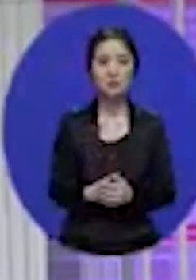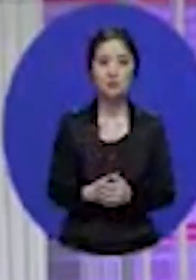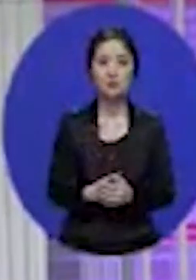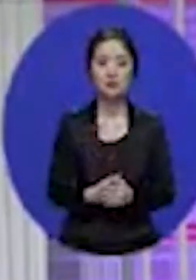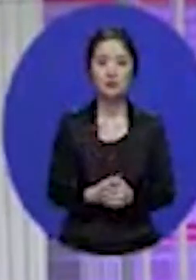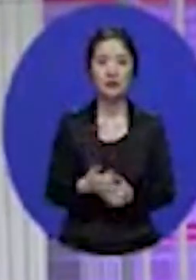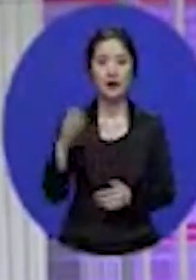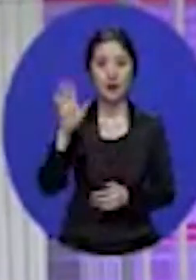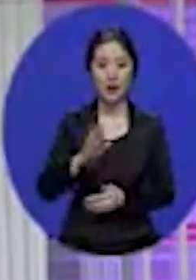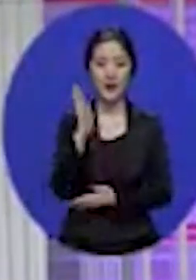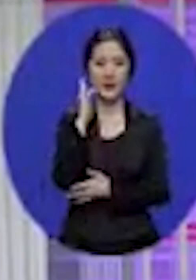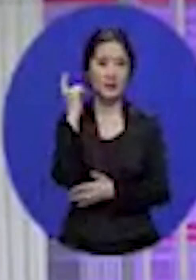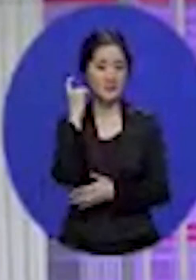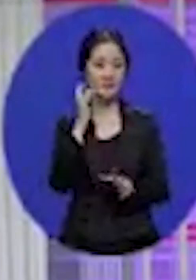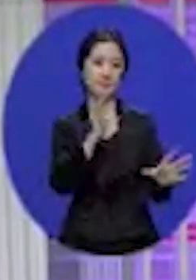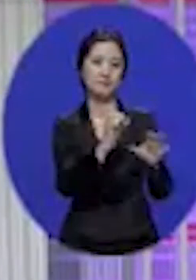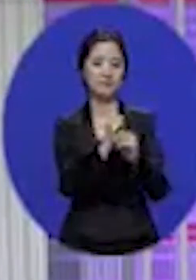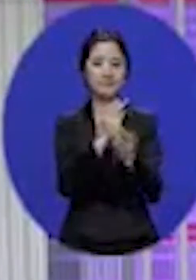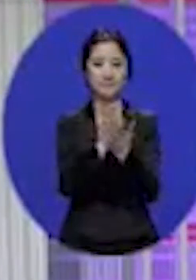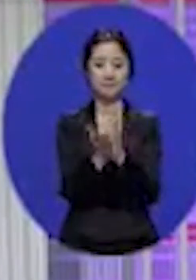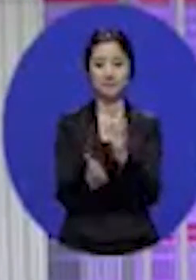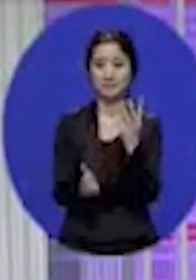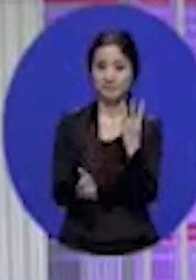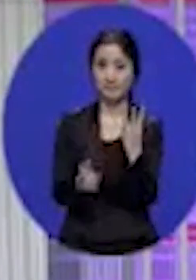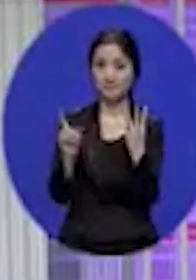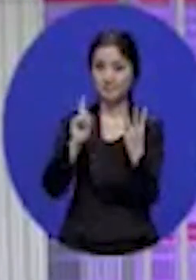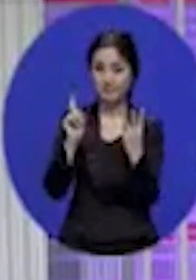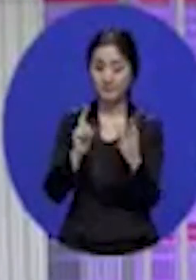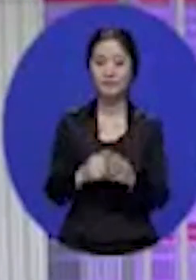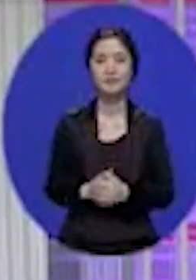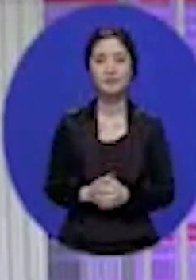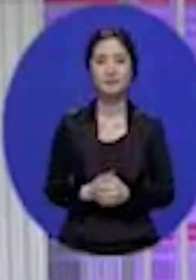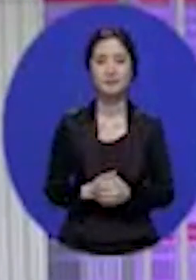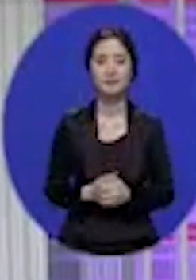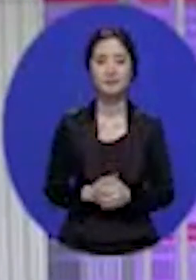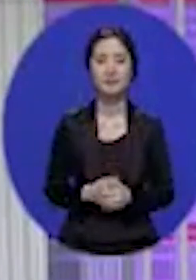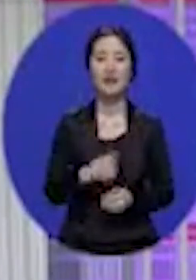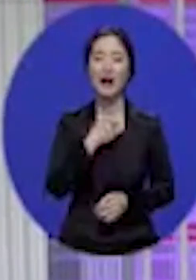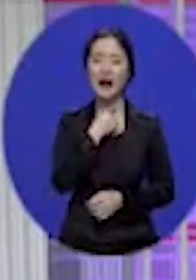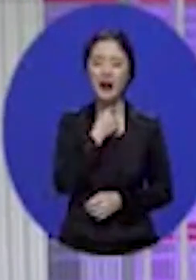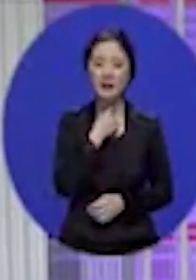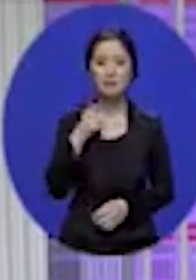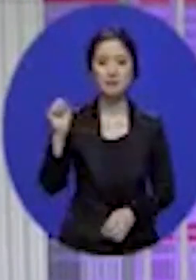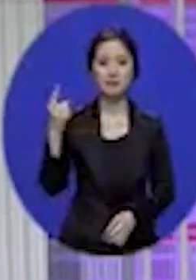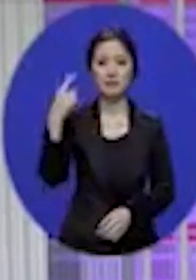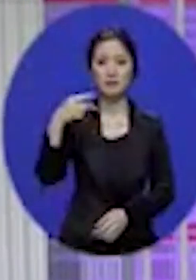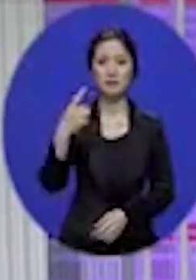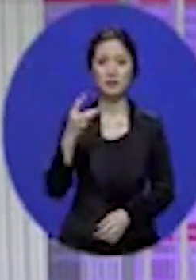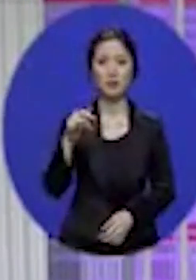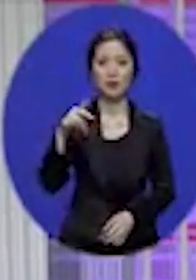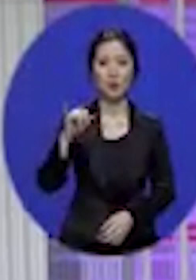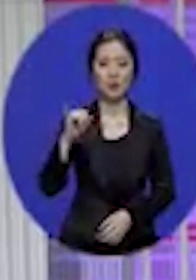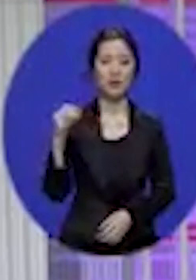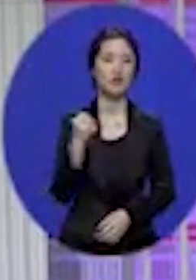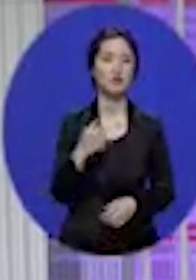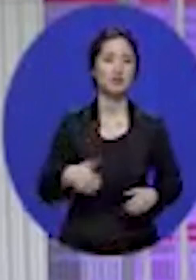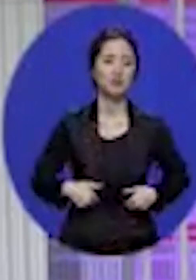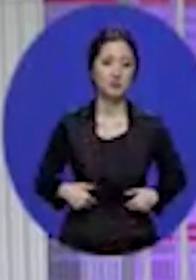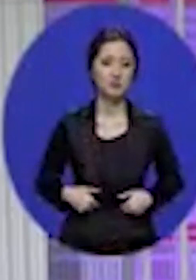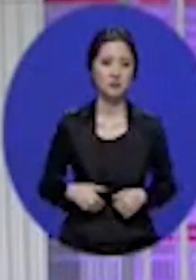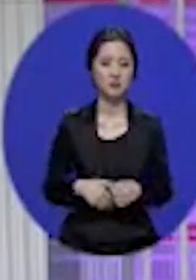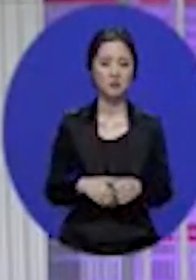세 가지로 압축할 수가 있더라고요. 첫 번째 한번 따라해보세요. 동기를 가져라. 동기를 가져라. 그러니까